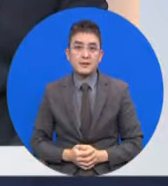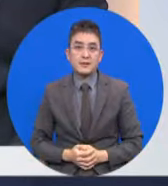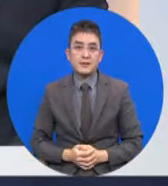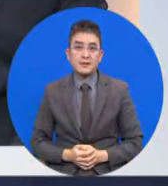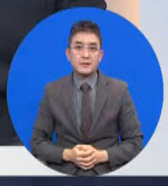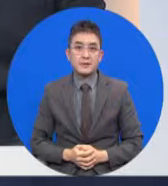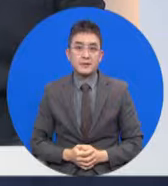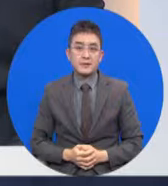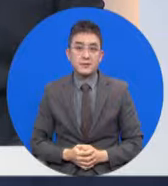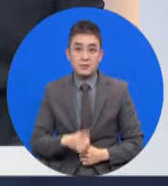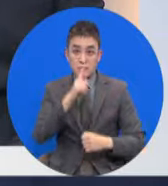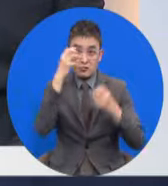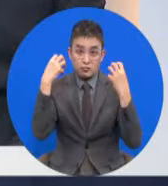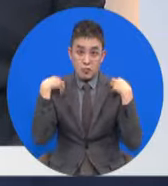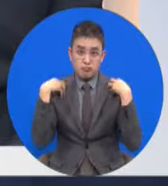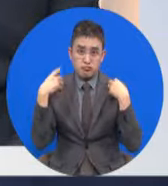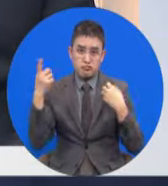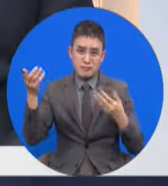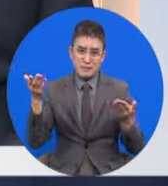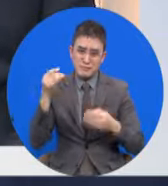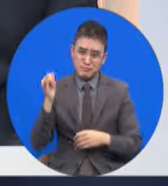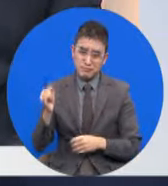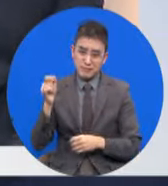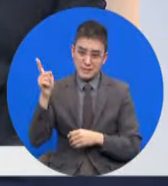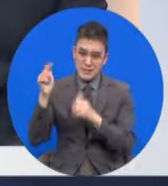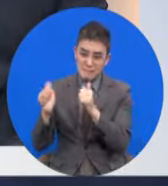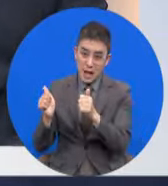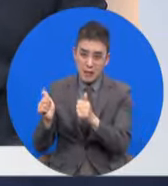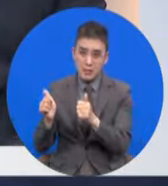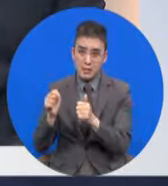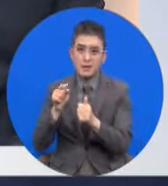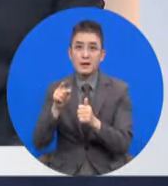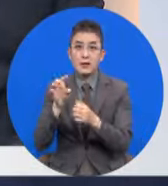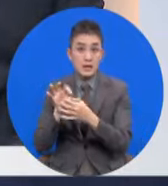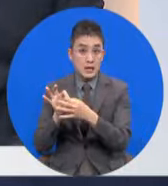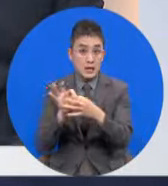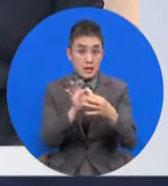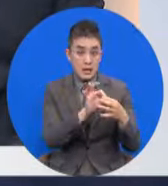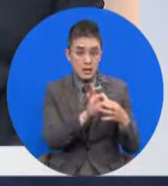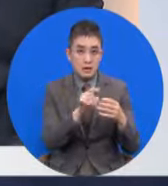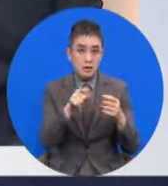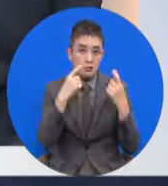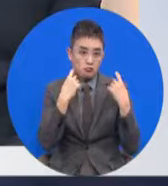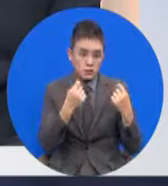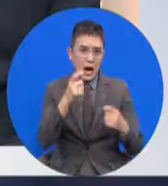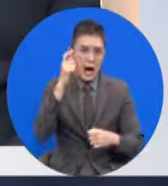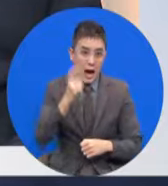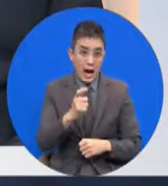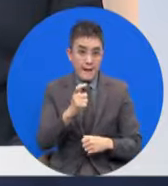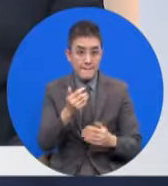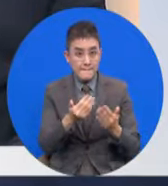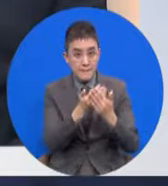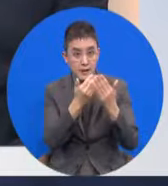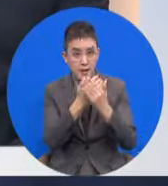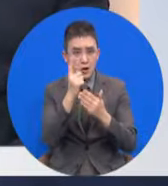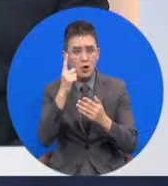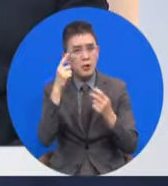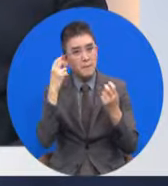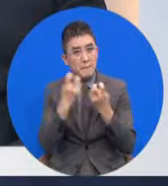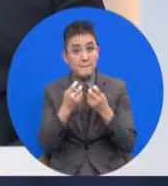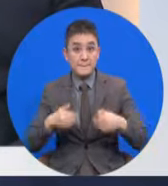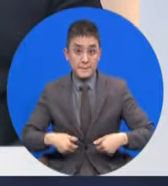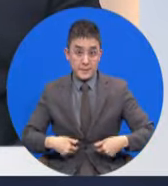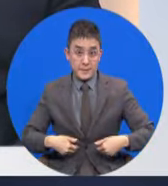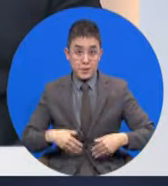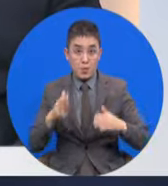정권 심판론은 상수였습니다. 그런데 민주당으로서는 그것을 유지하고 어떻게 강화할 것이냐 이런 전략이 필요했는데 공천 과정에서